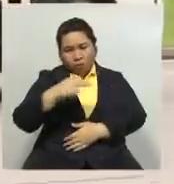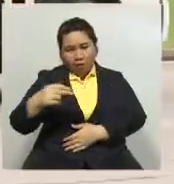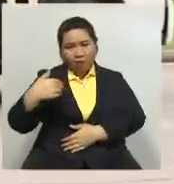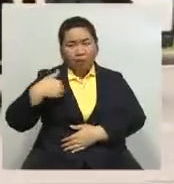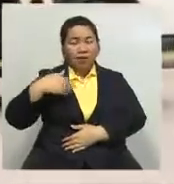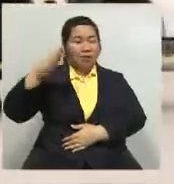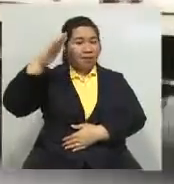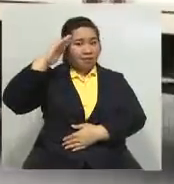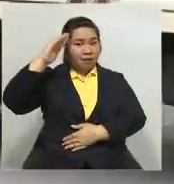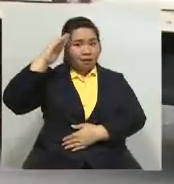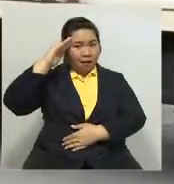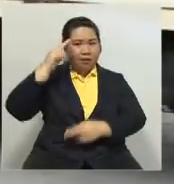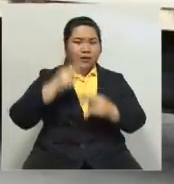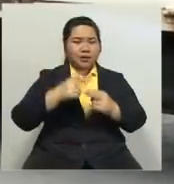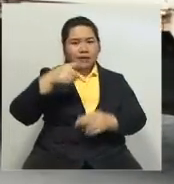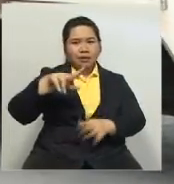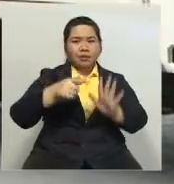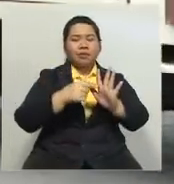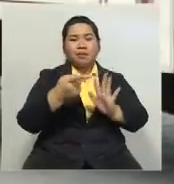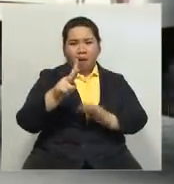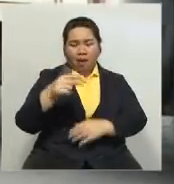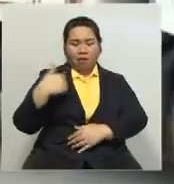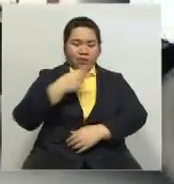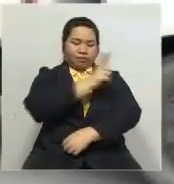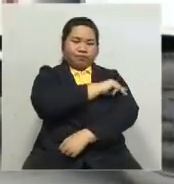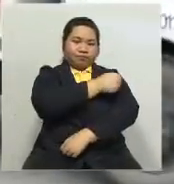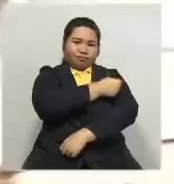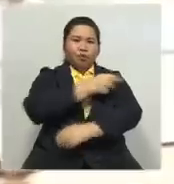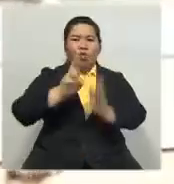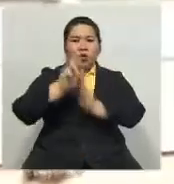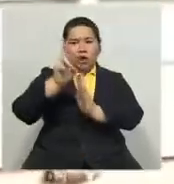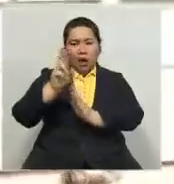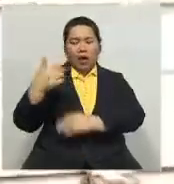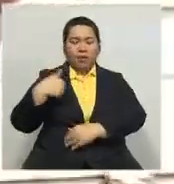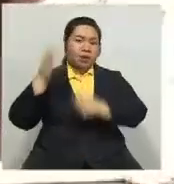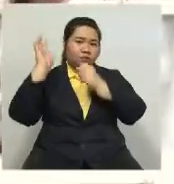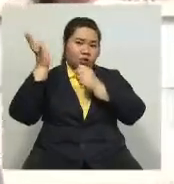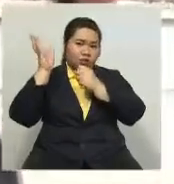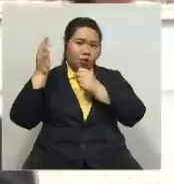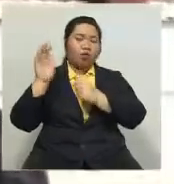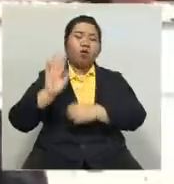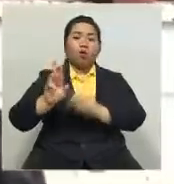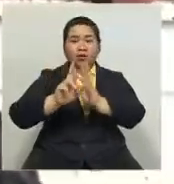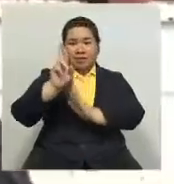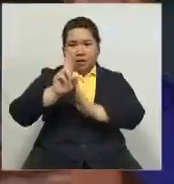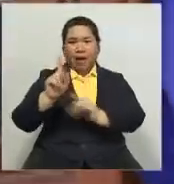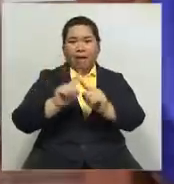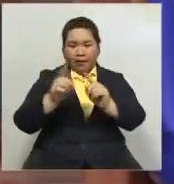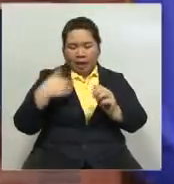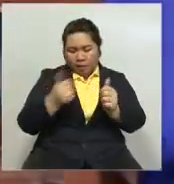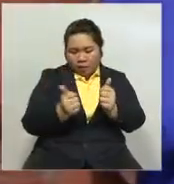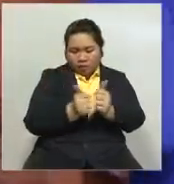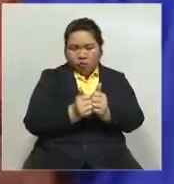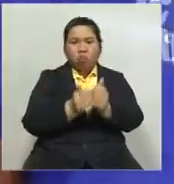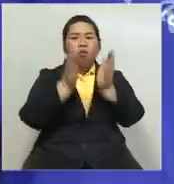าราชการจังหวัดเชียงรายแพทย์จากโรงพยาบาลเชียงรายประชานุเคราะห์ประชาสัมพันธ์จังหวัดเชียงรายโดยมีนักจิตวิทยาคอยประกบกลุ่ม